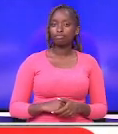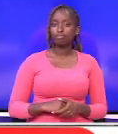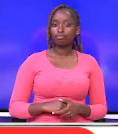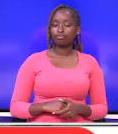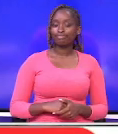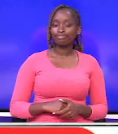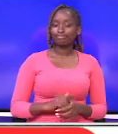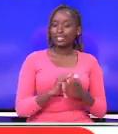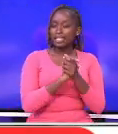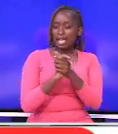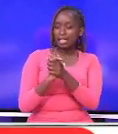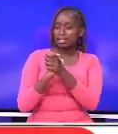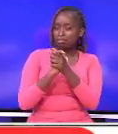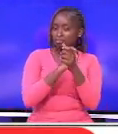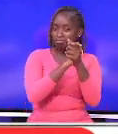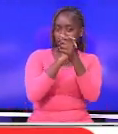Tusalimiane hivyo kwa hewa.